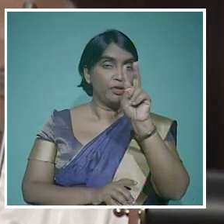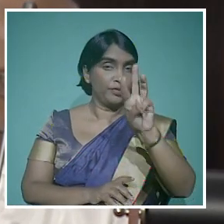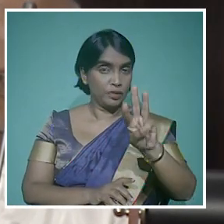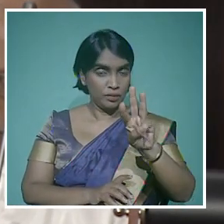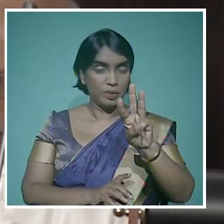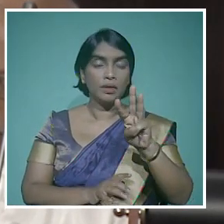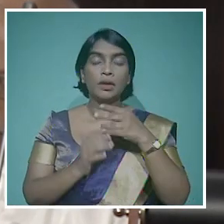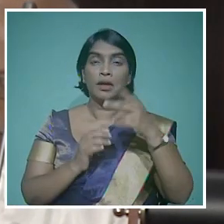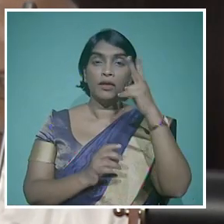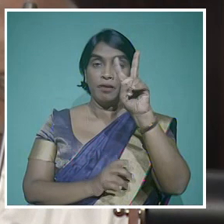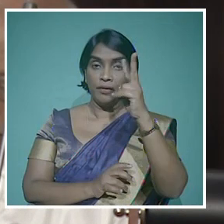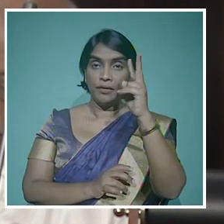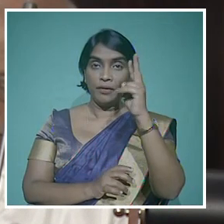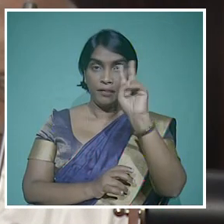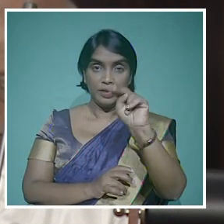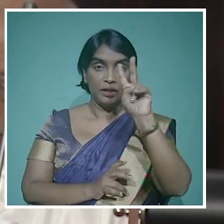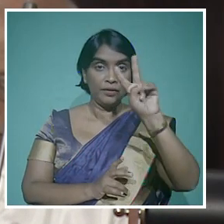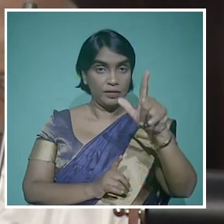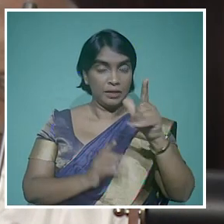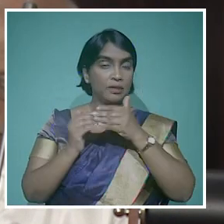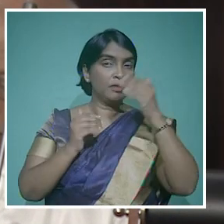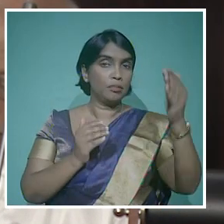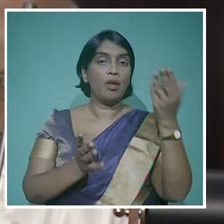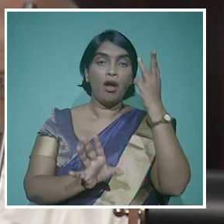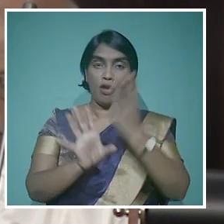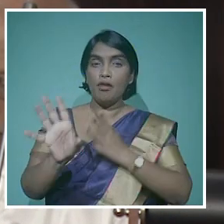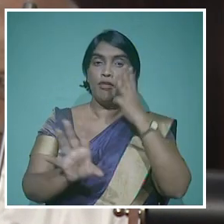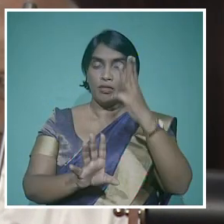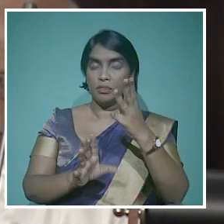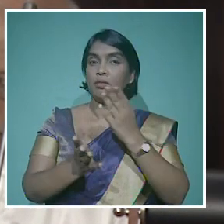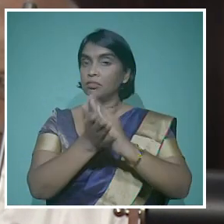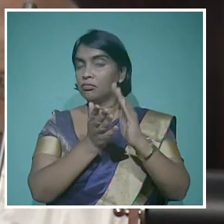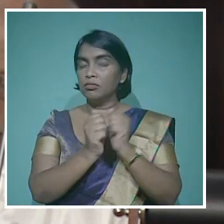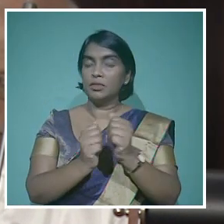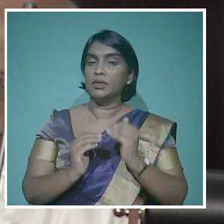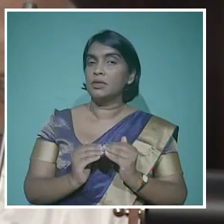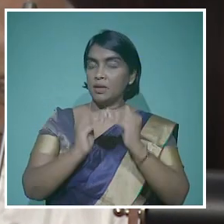සිට 2027 කාලය දක්වා තුන් අරුදු සැපයුම්